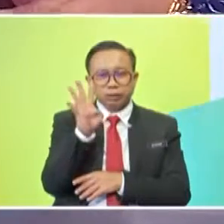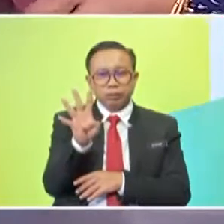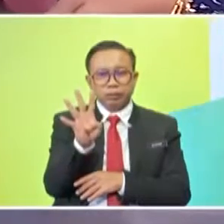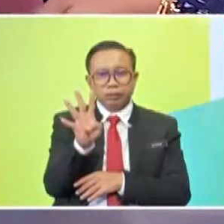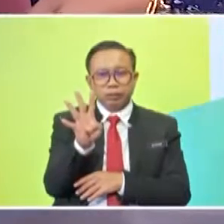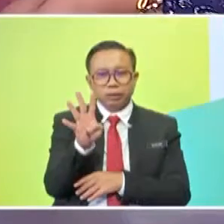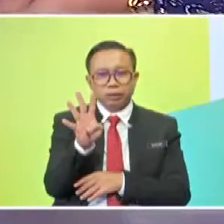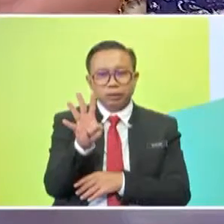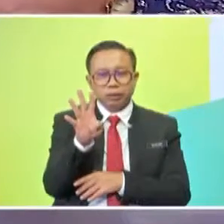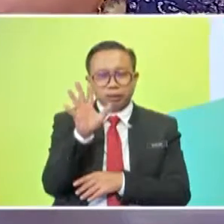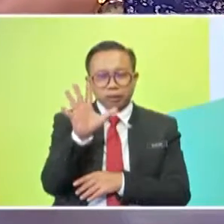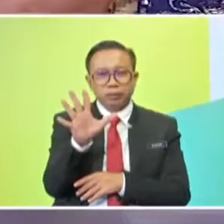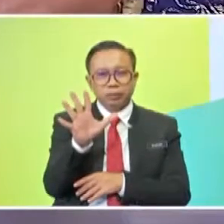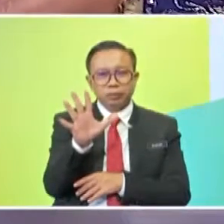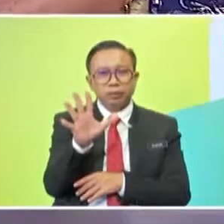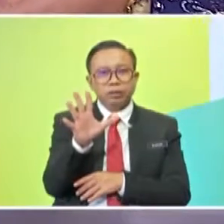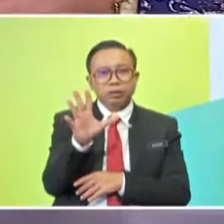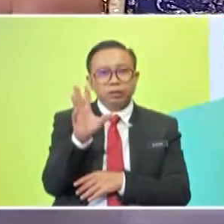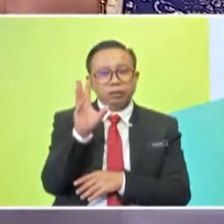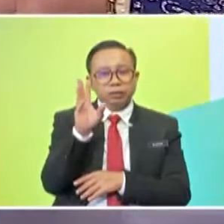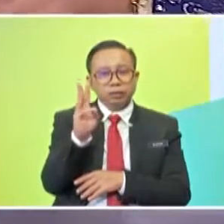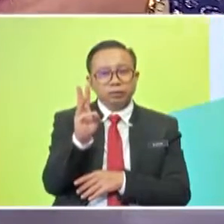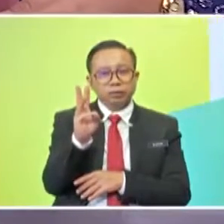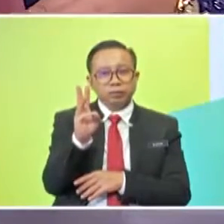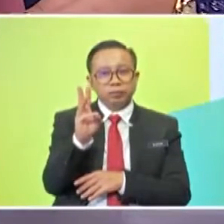234 567